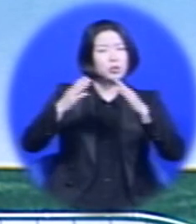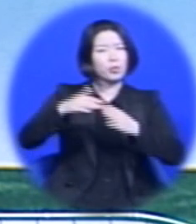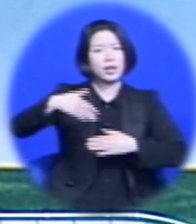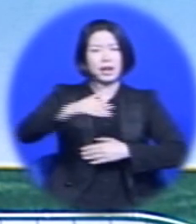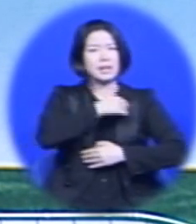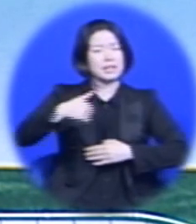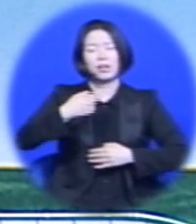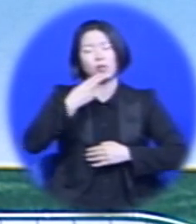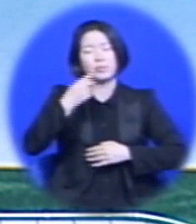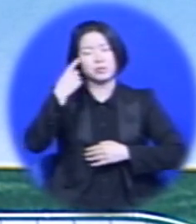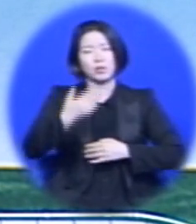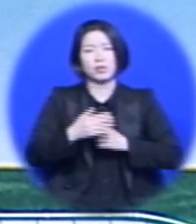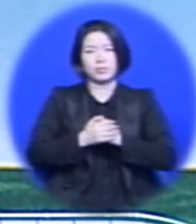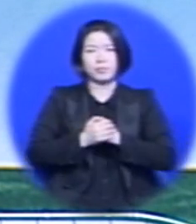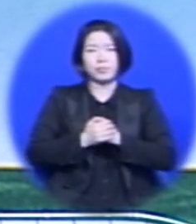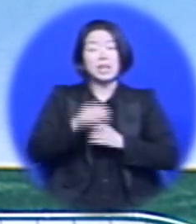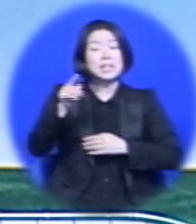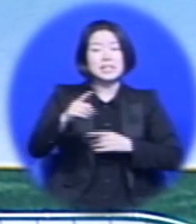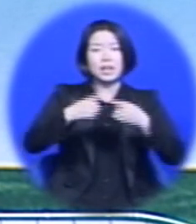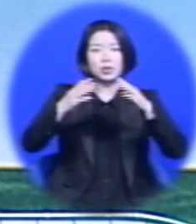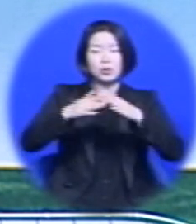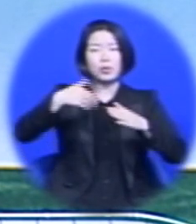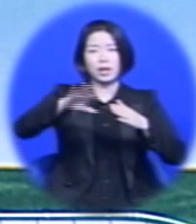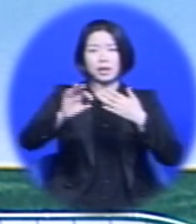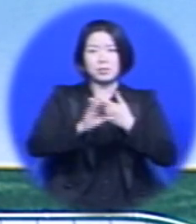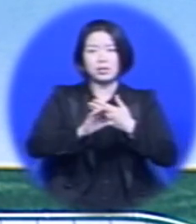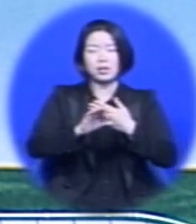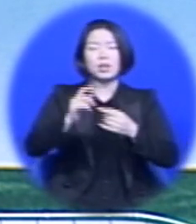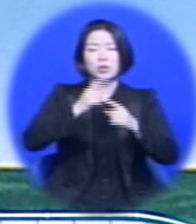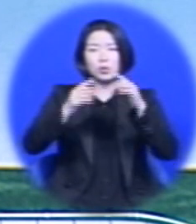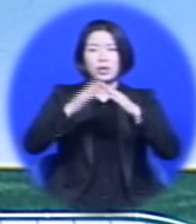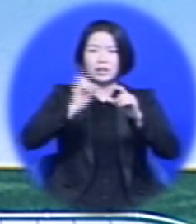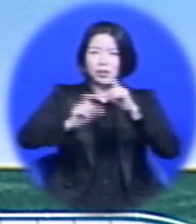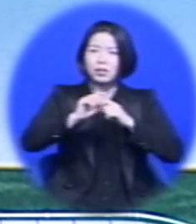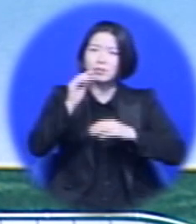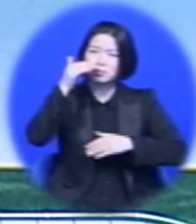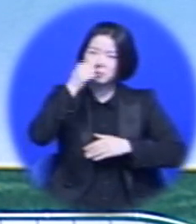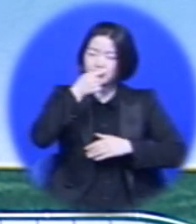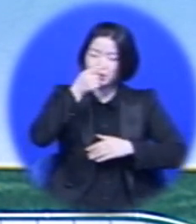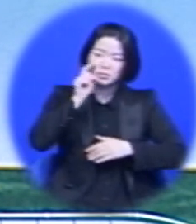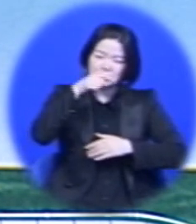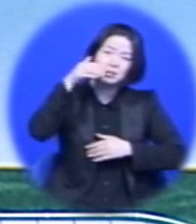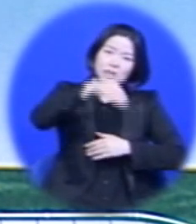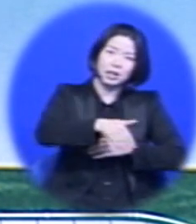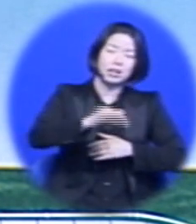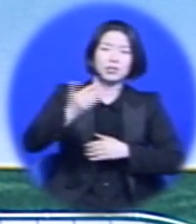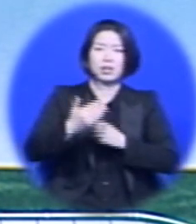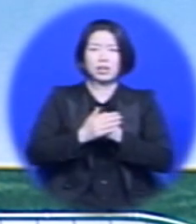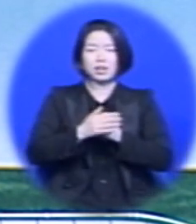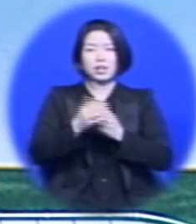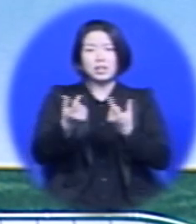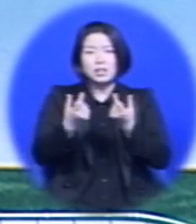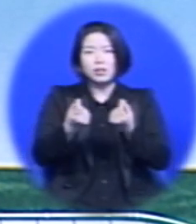자격이 없어 네가 교회 가면 교회가 더 타락하게 돼 그런 메시지에